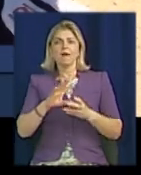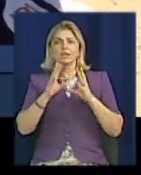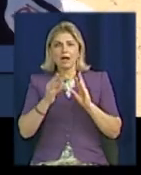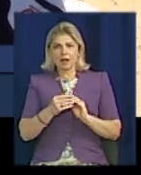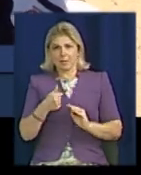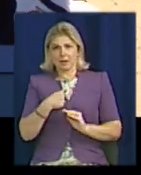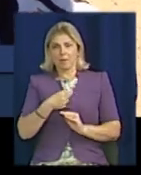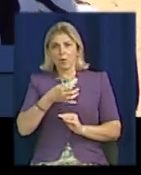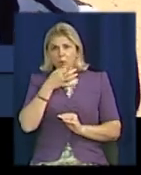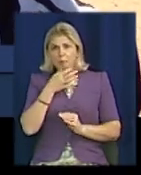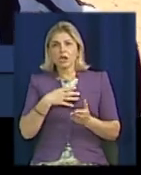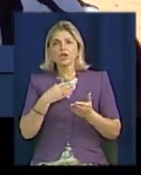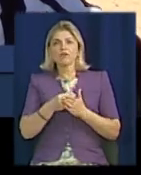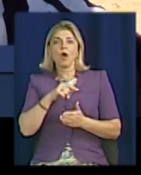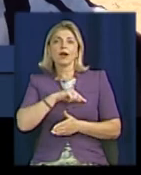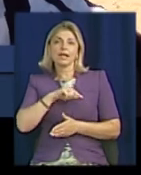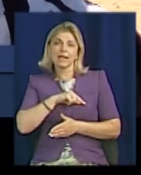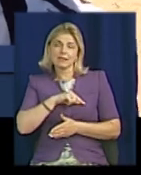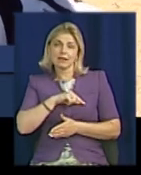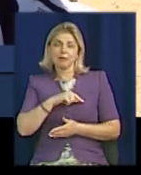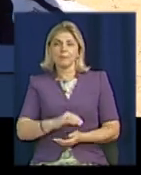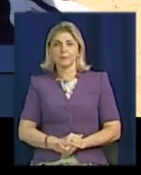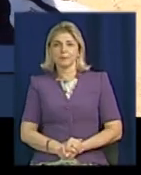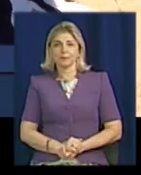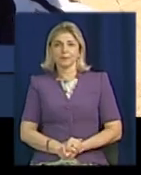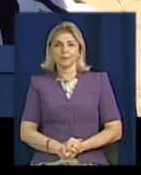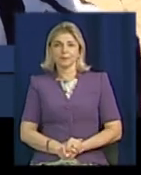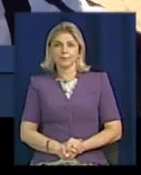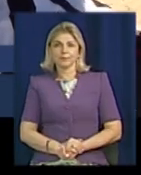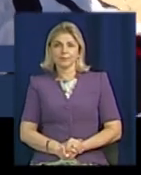мені подобається по своїм характеристикам.